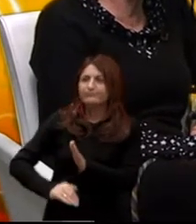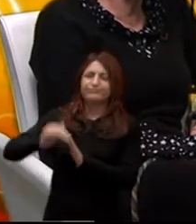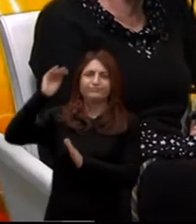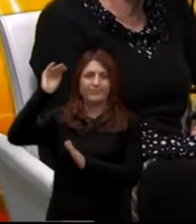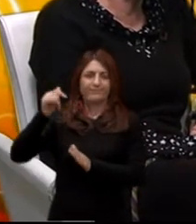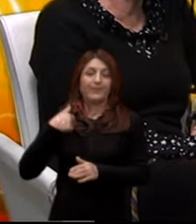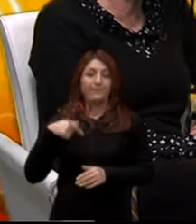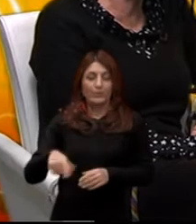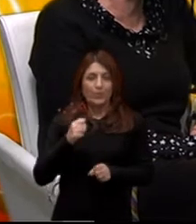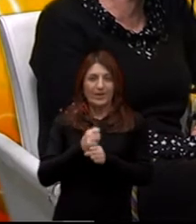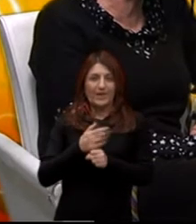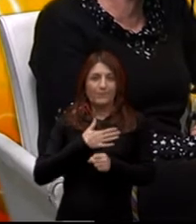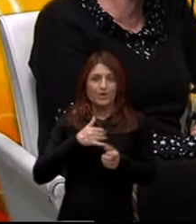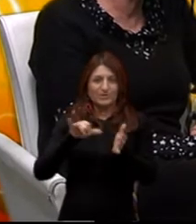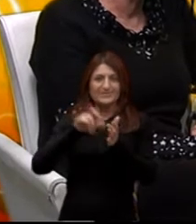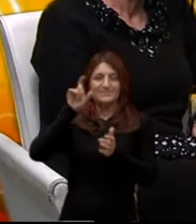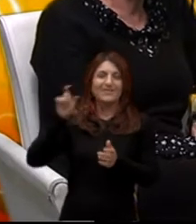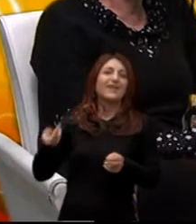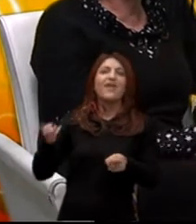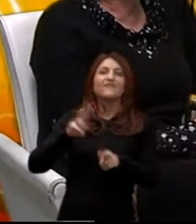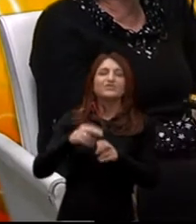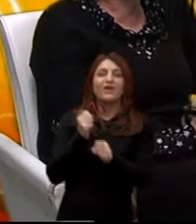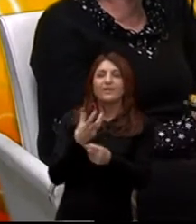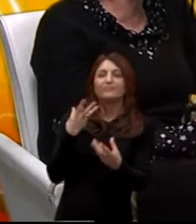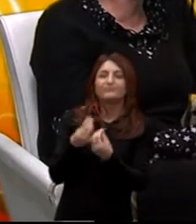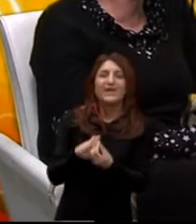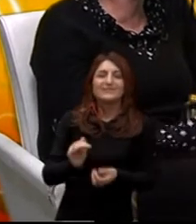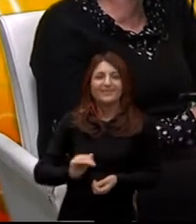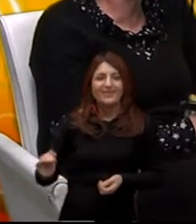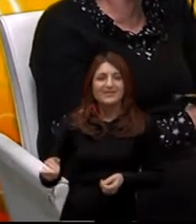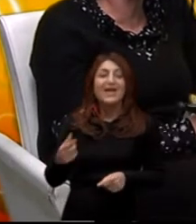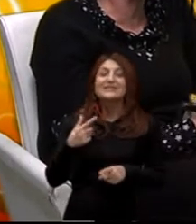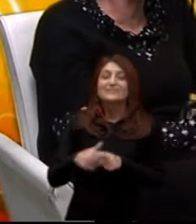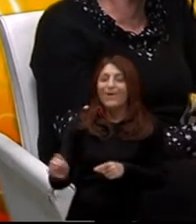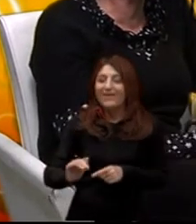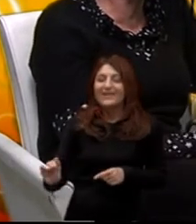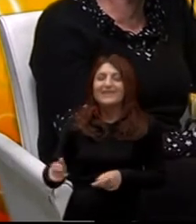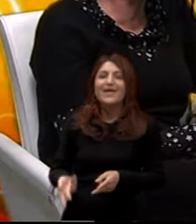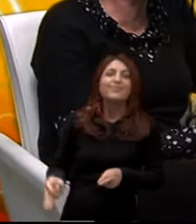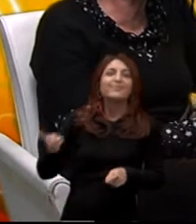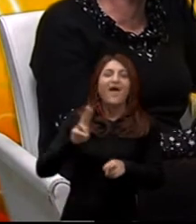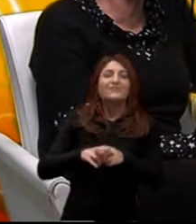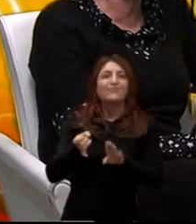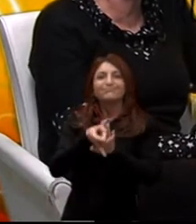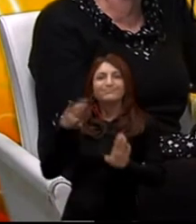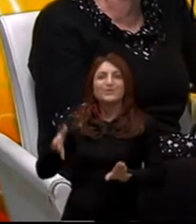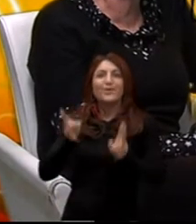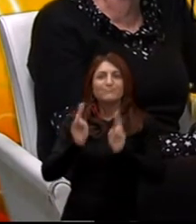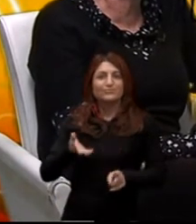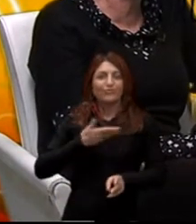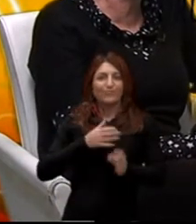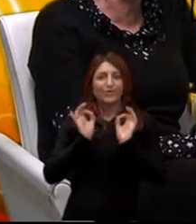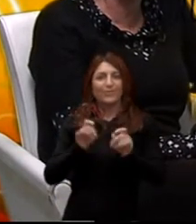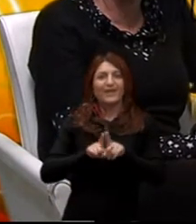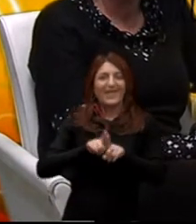uglavnom radimo najviše radimo sa djecom, jer zapravo u toj mladoj dobi vi najviše možete modelirati, najviše možete postići